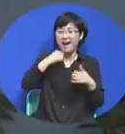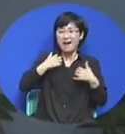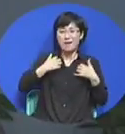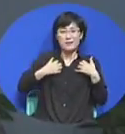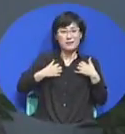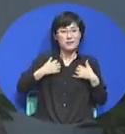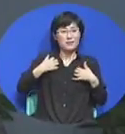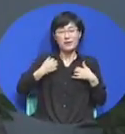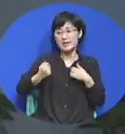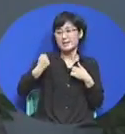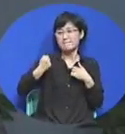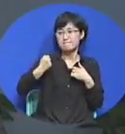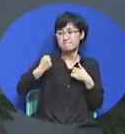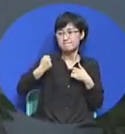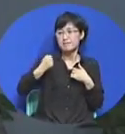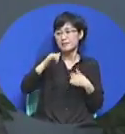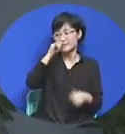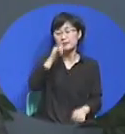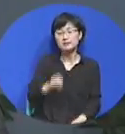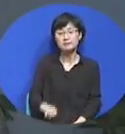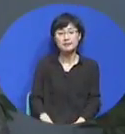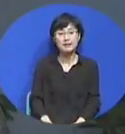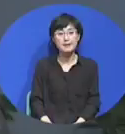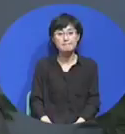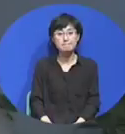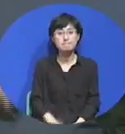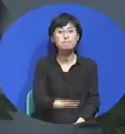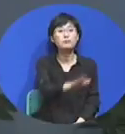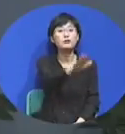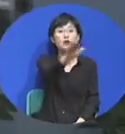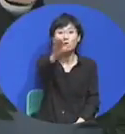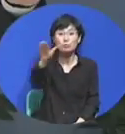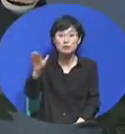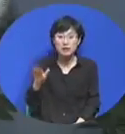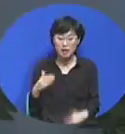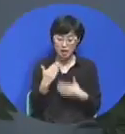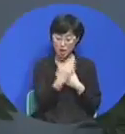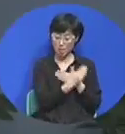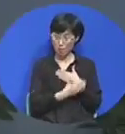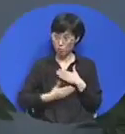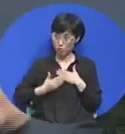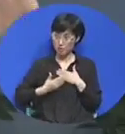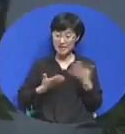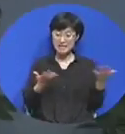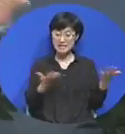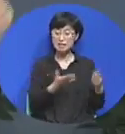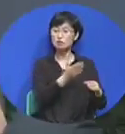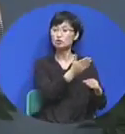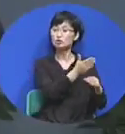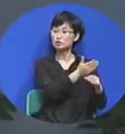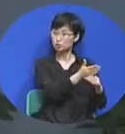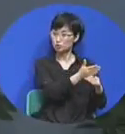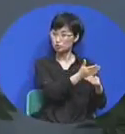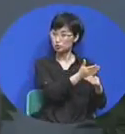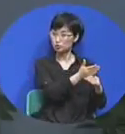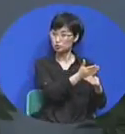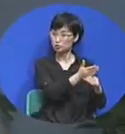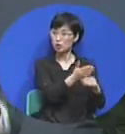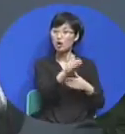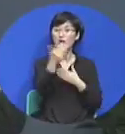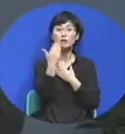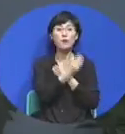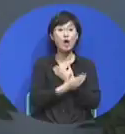your prayer will exert a tremendous power. 여러분의 몸은 직장에 있어도 여러분의 몸은 학교에